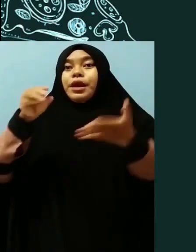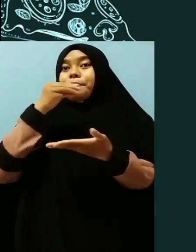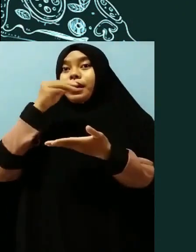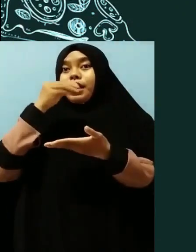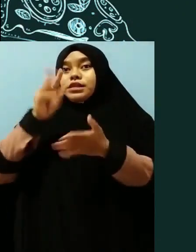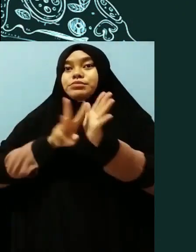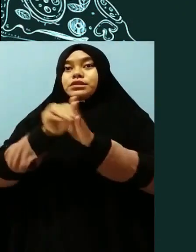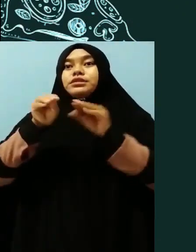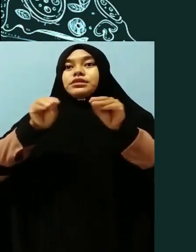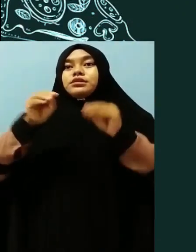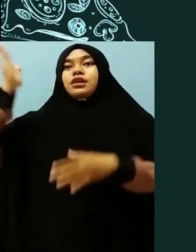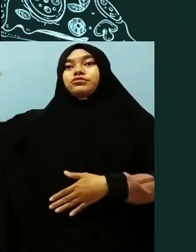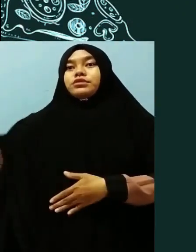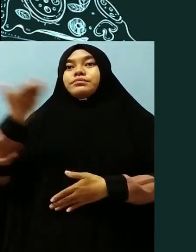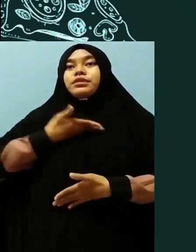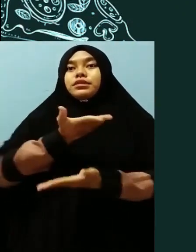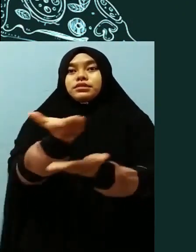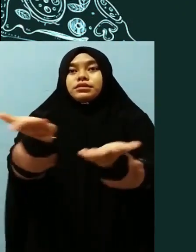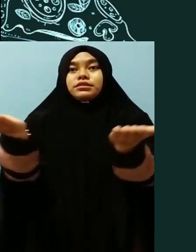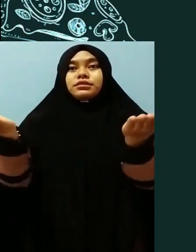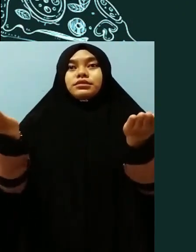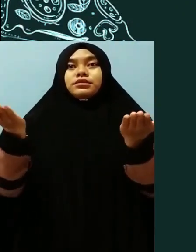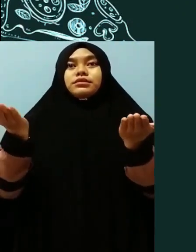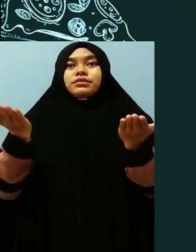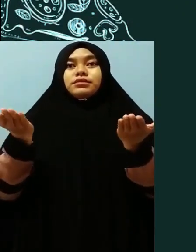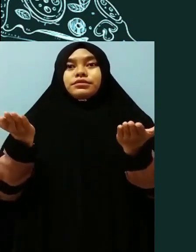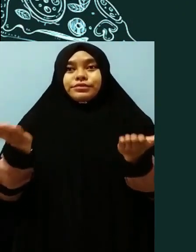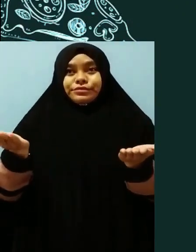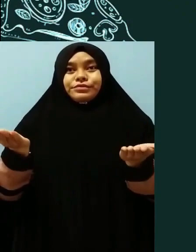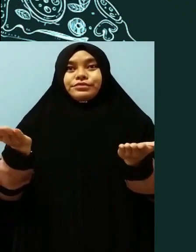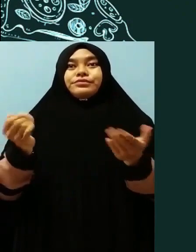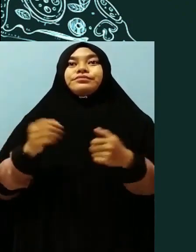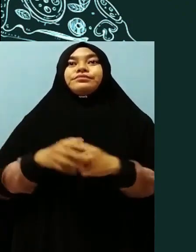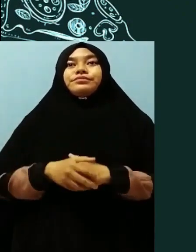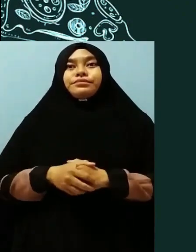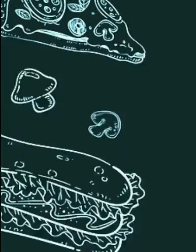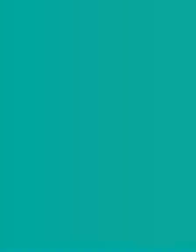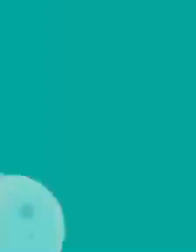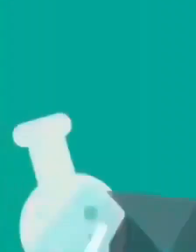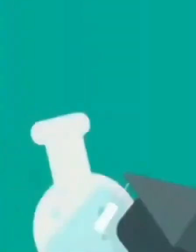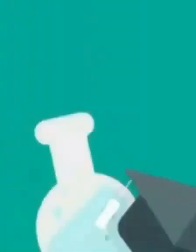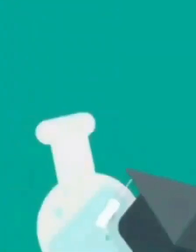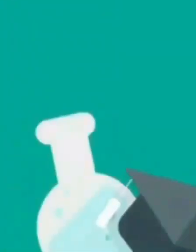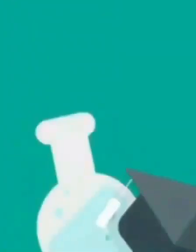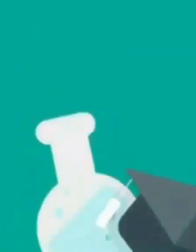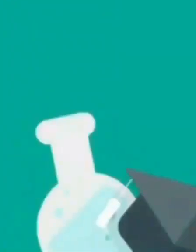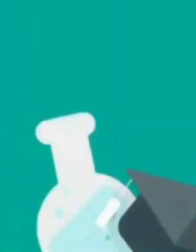kalian dengan tema 7 adab makan menurut ajaran Rasulullah.